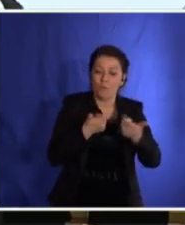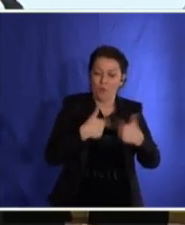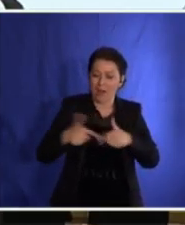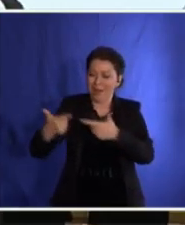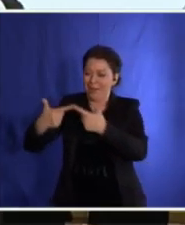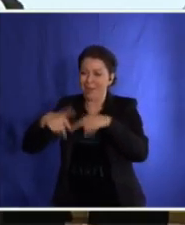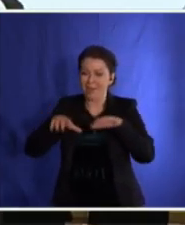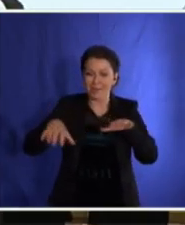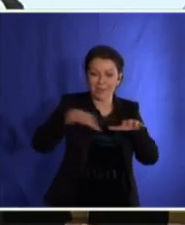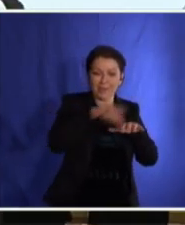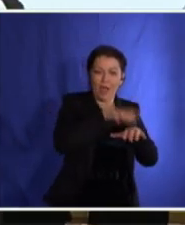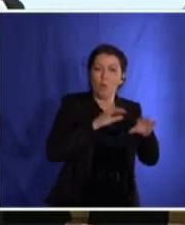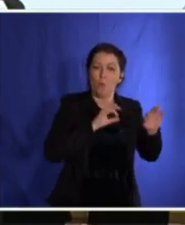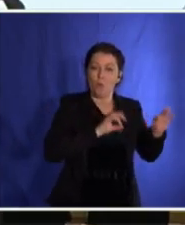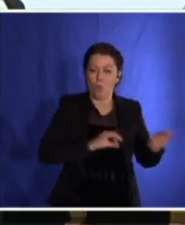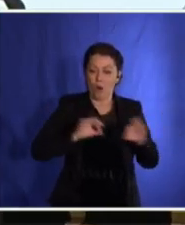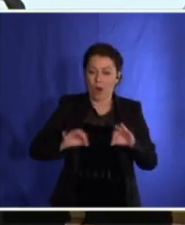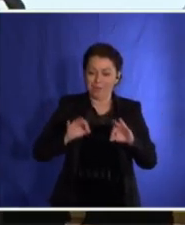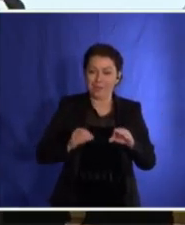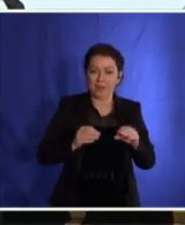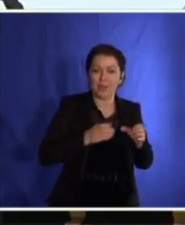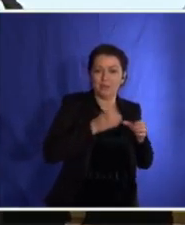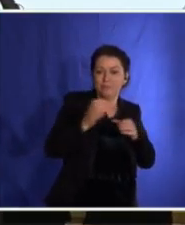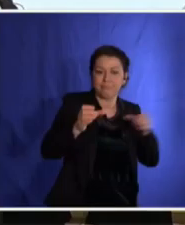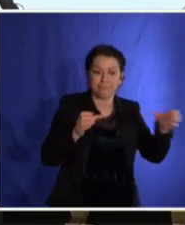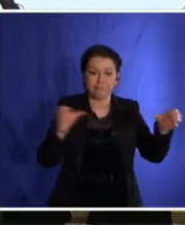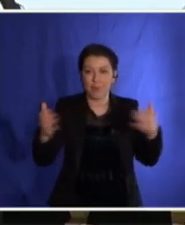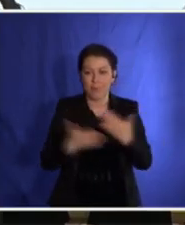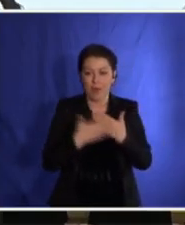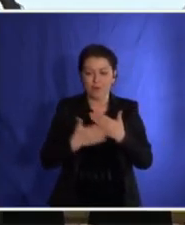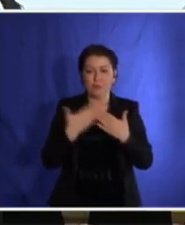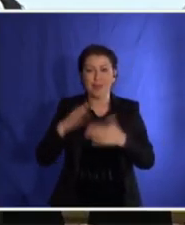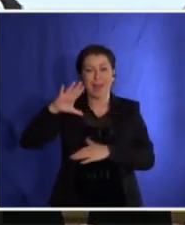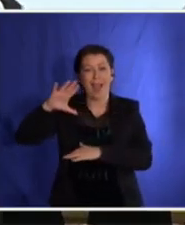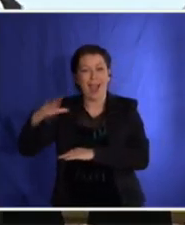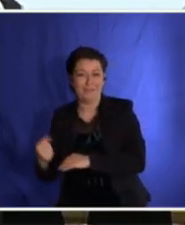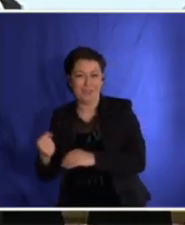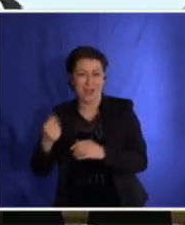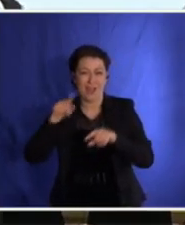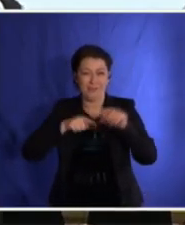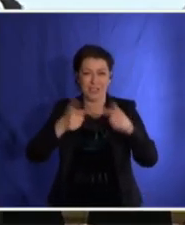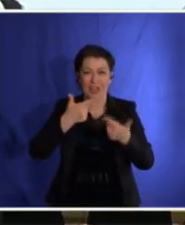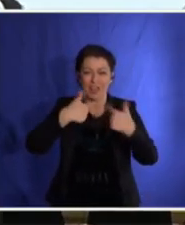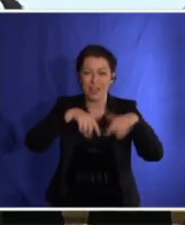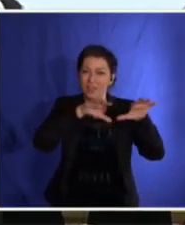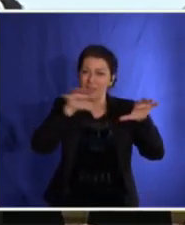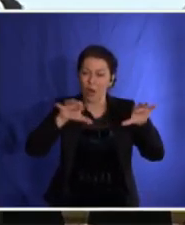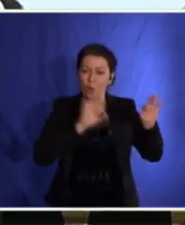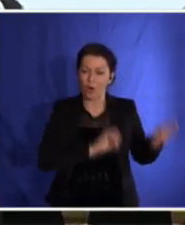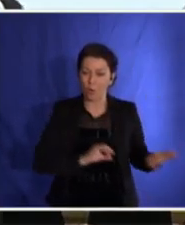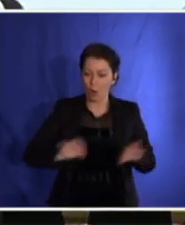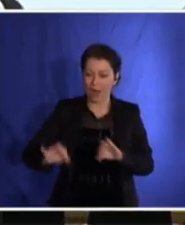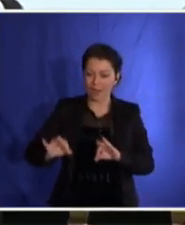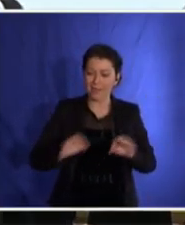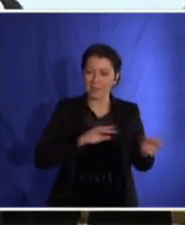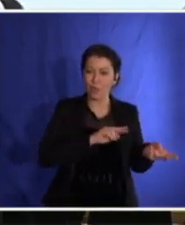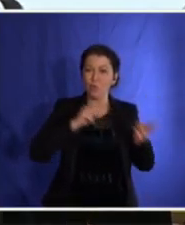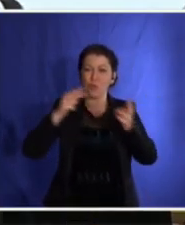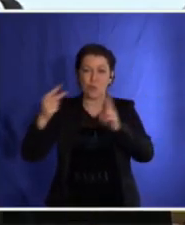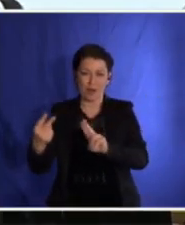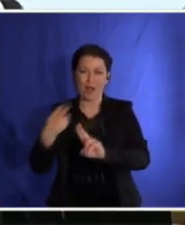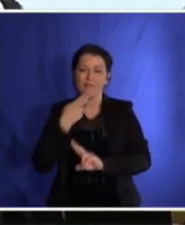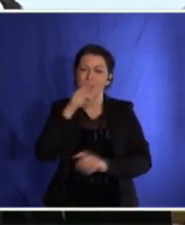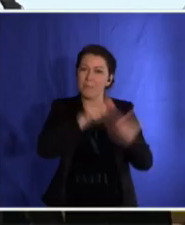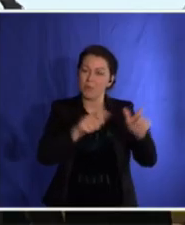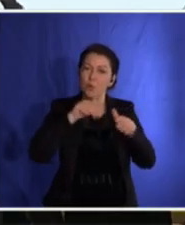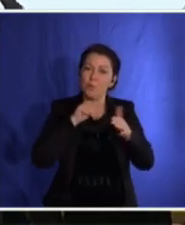einen geordneten Übergang schaffen muss, nämlich wie den Ländern in Afrika, einen geordneten Übergang machen muss für die, die wirklich Hilfe